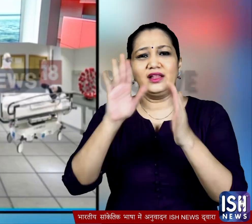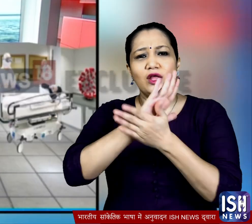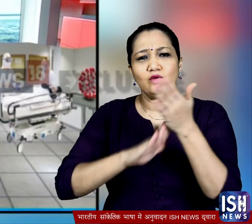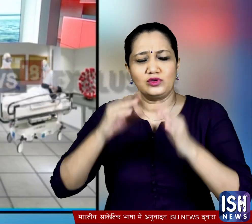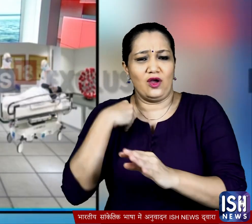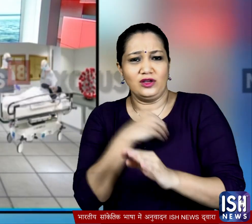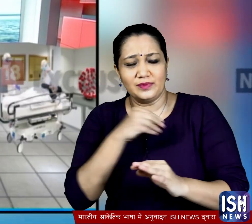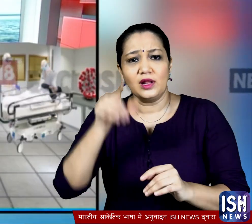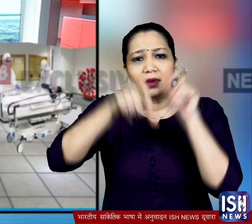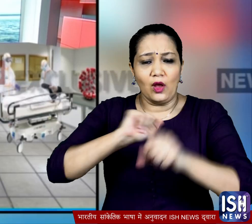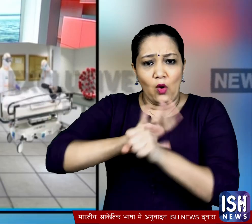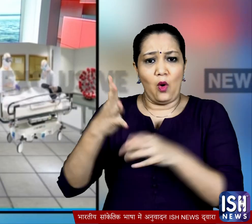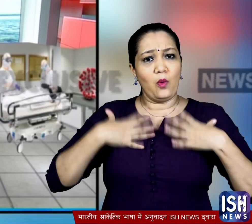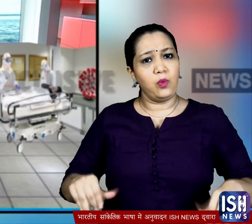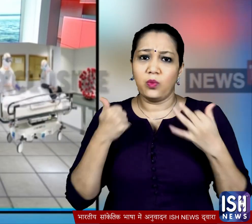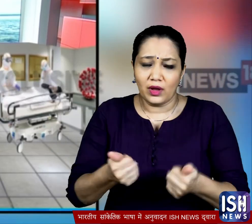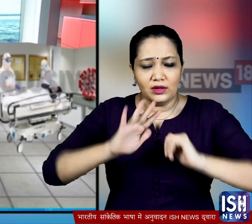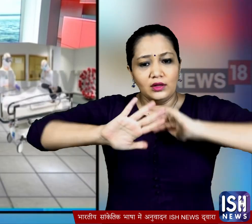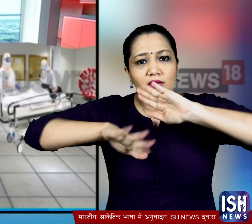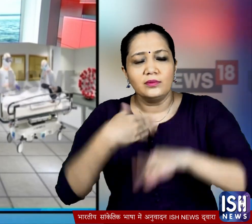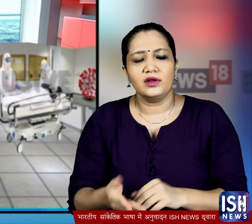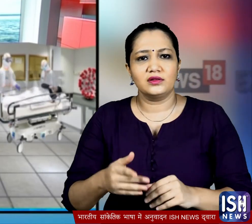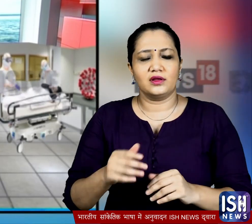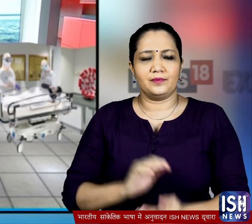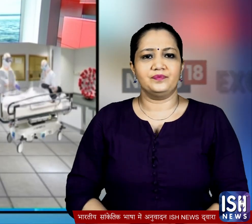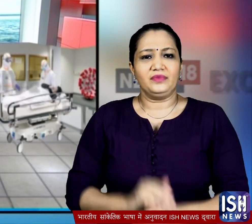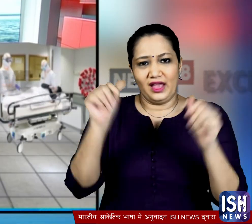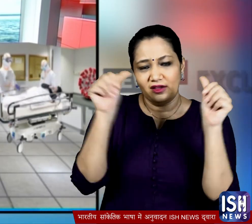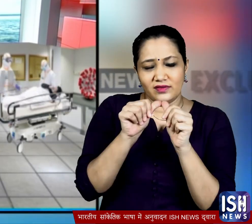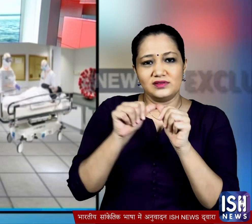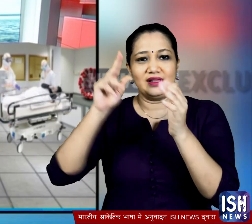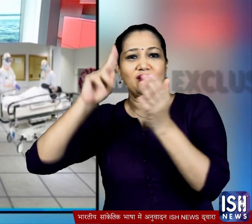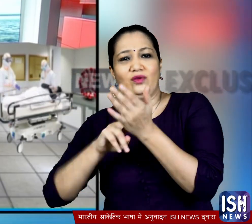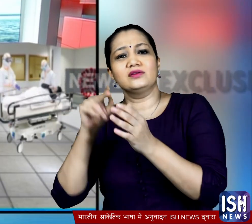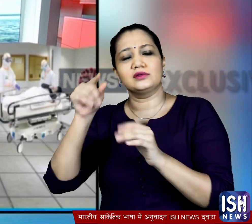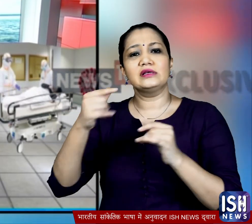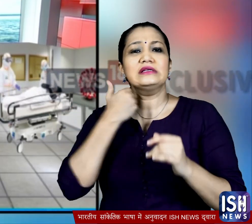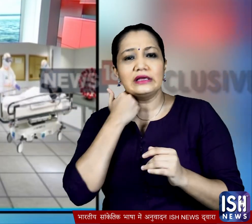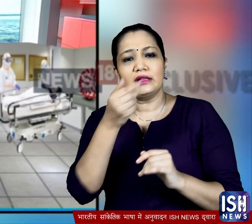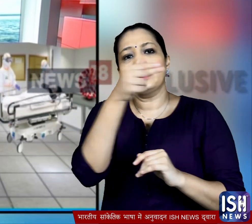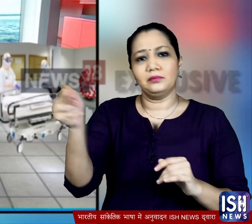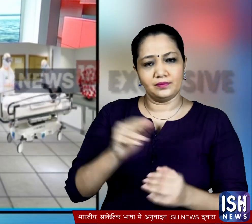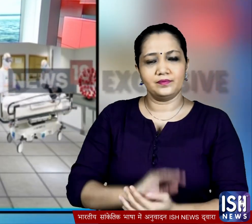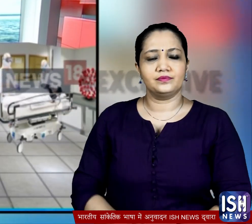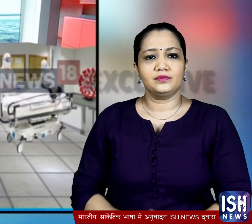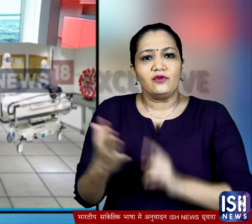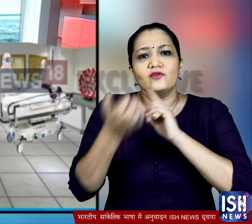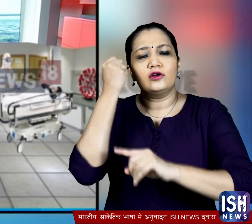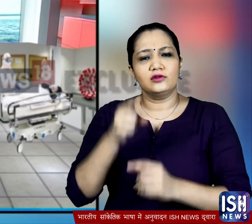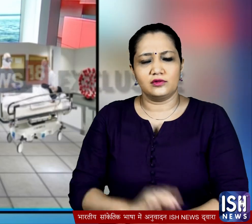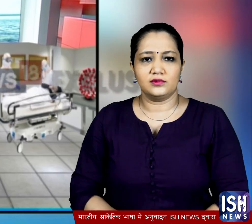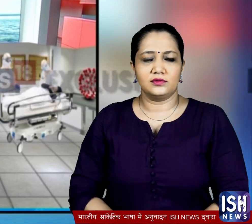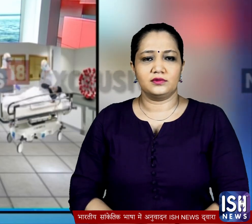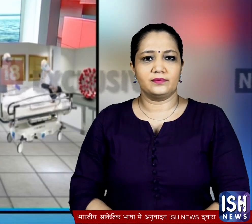हिंदुजा अस्पताल में कोरोना से ठीक हो चुके कुछ लोगों ने एवास्कुलर नेक्रोसिस नाम की बीमारी का उनमें पता चला